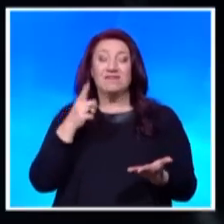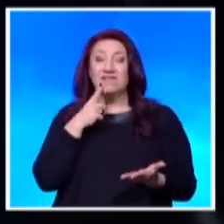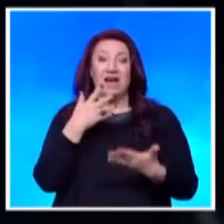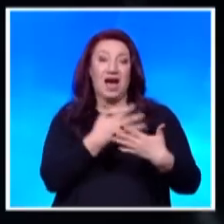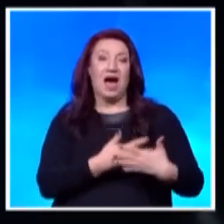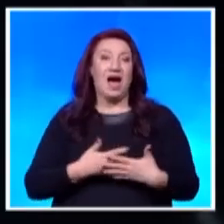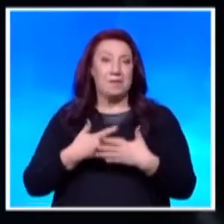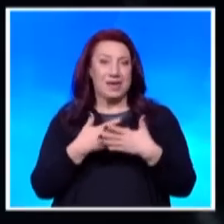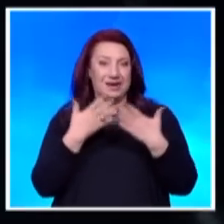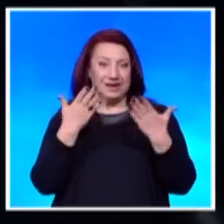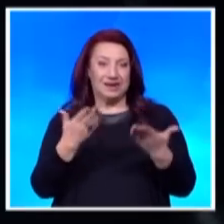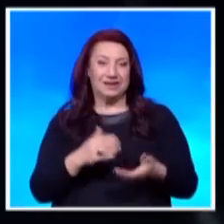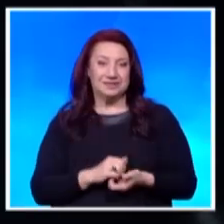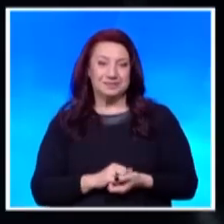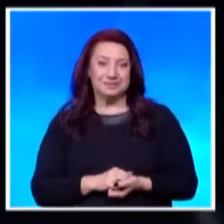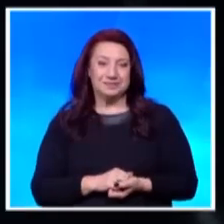Федора и Норма.